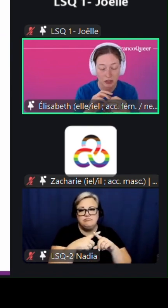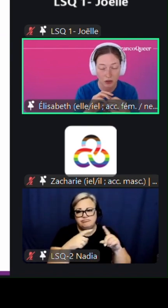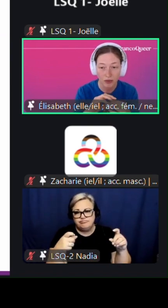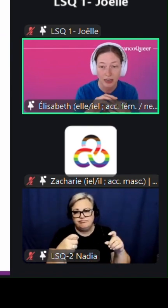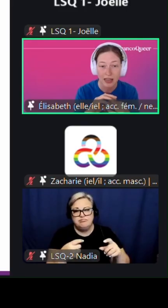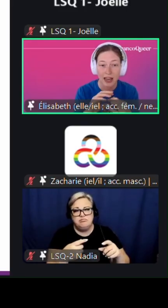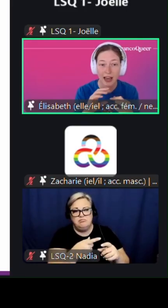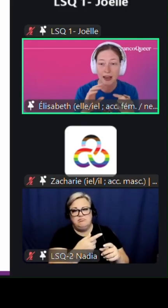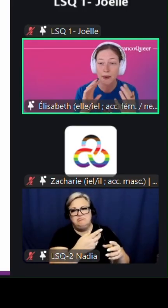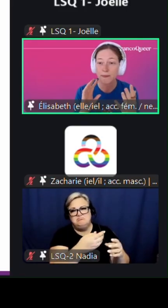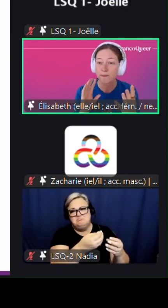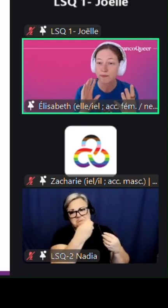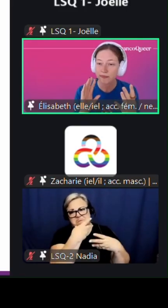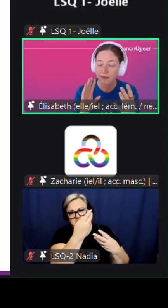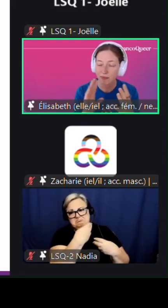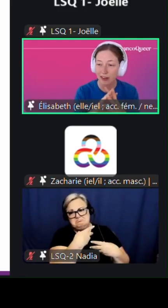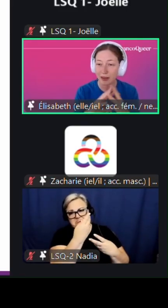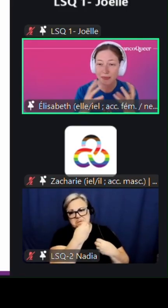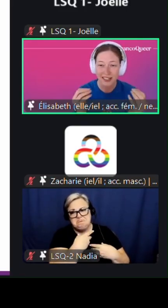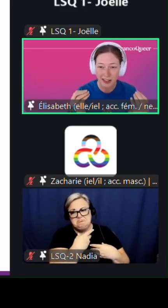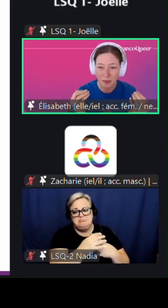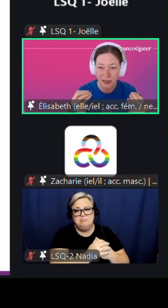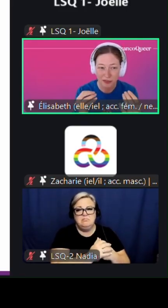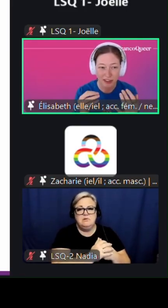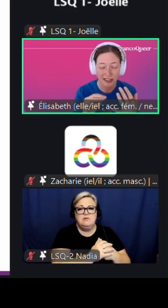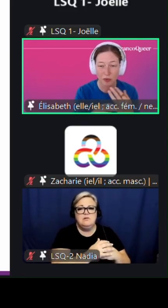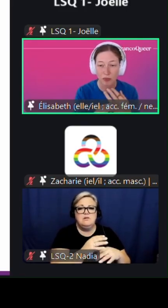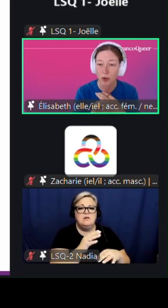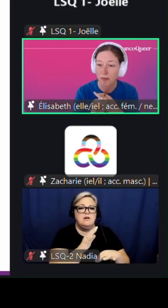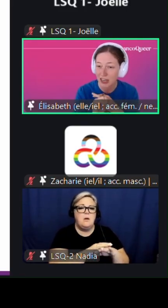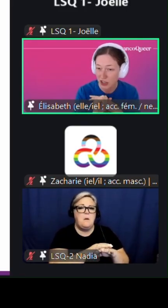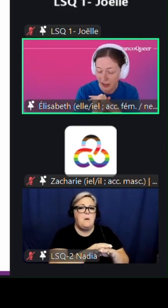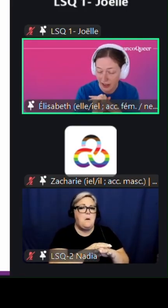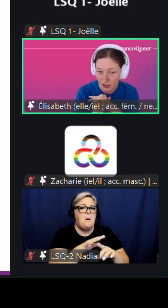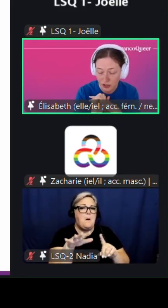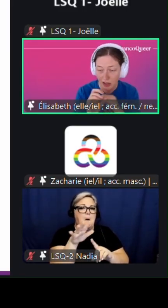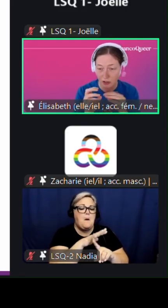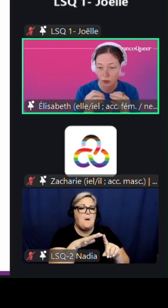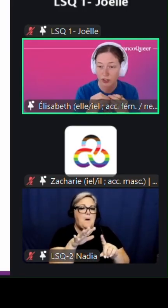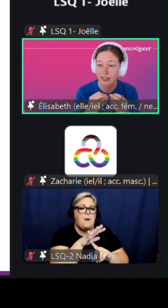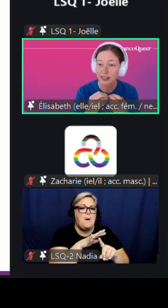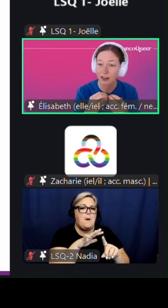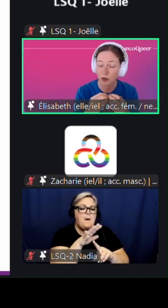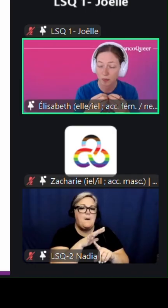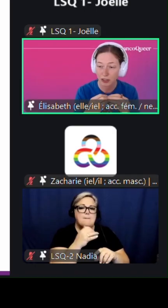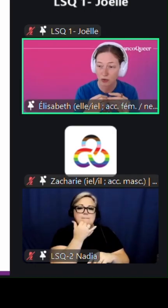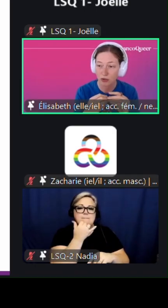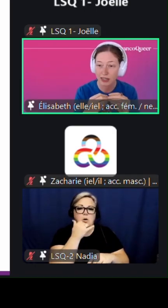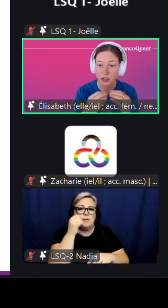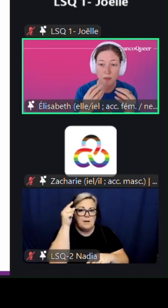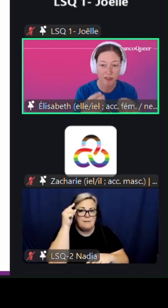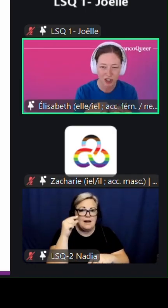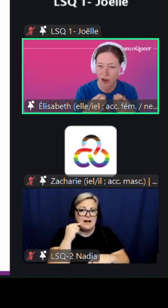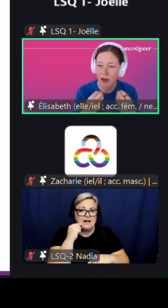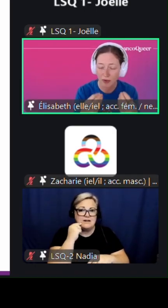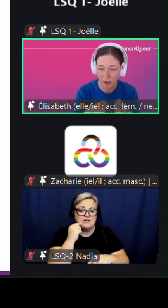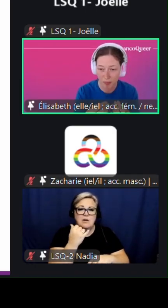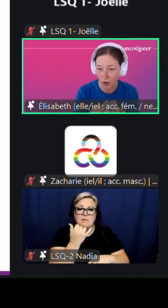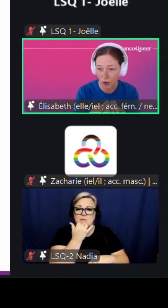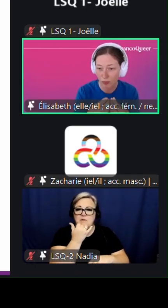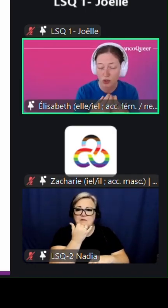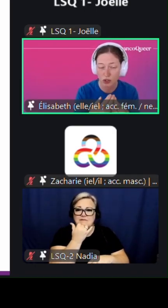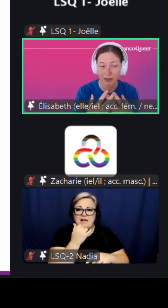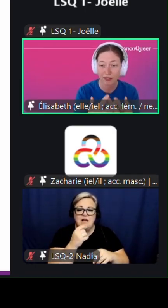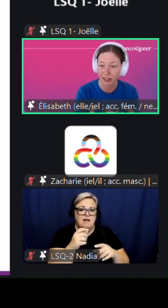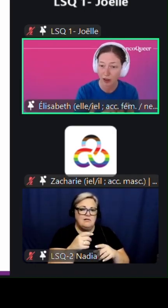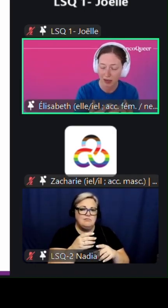de discrimination. Euh, En termes d'incidents spécifiques, il y a beaucoup de mégenrage. Donc ça, c'est quand une personne utilise le mauvais genre, les